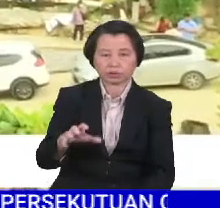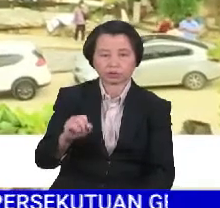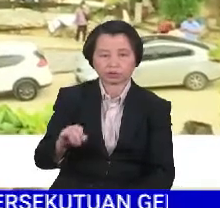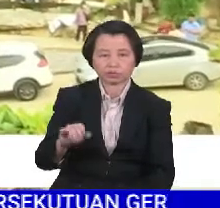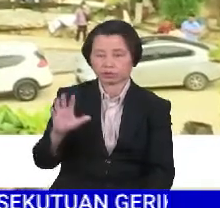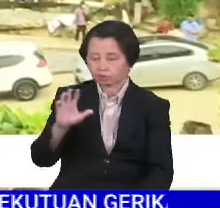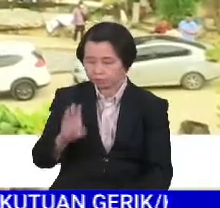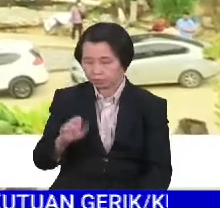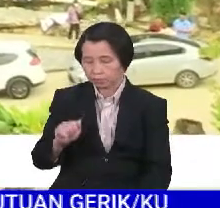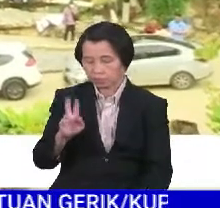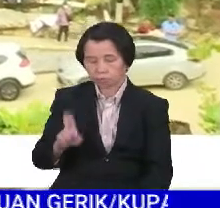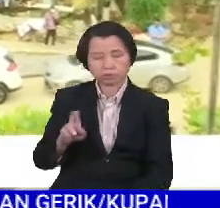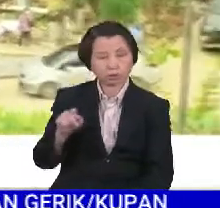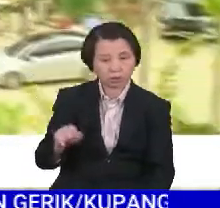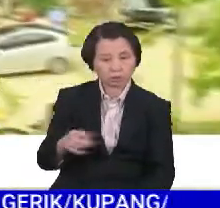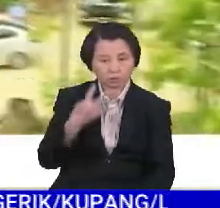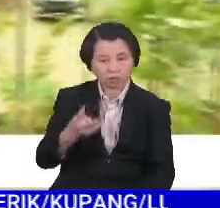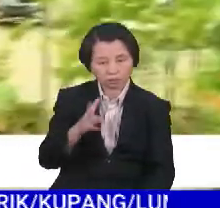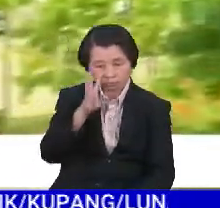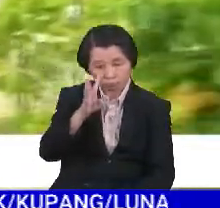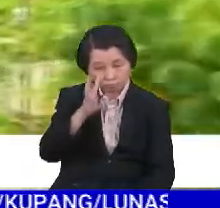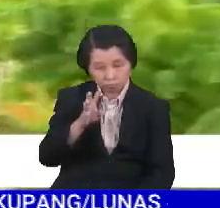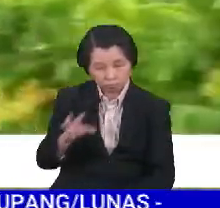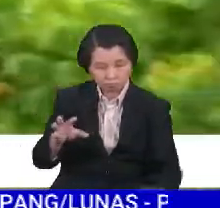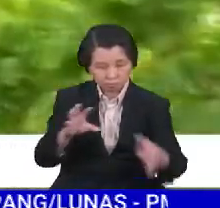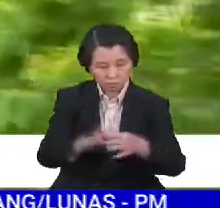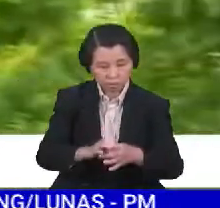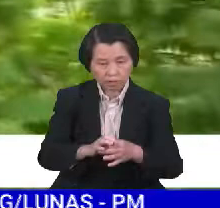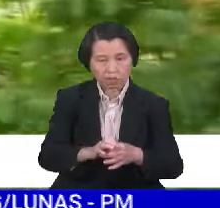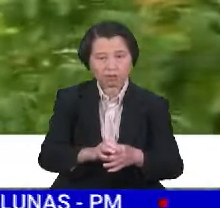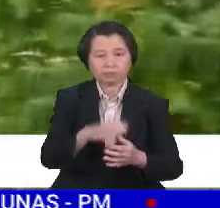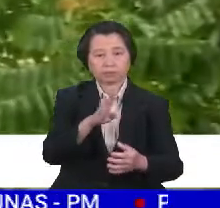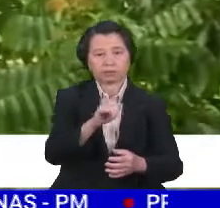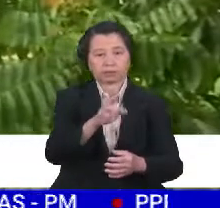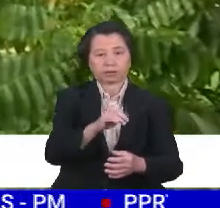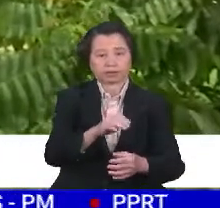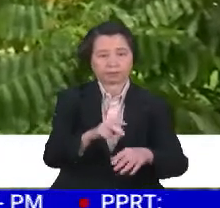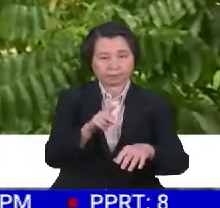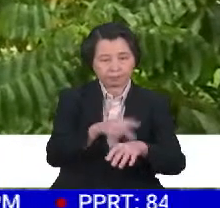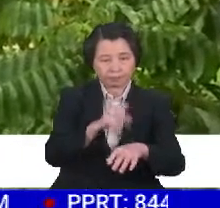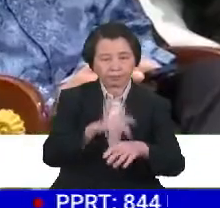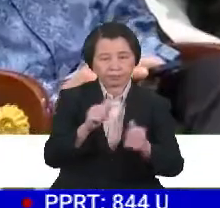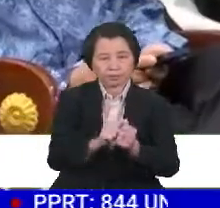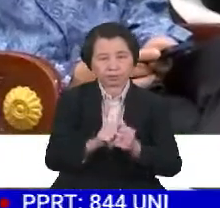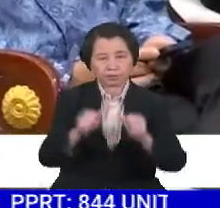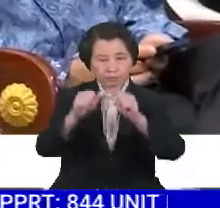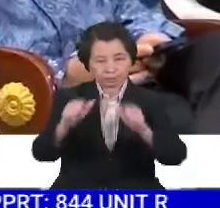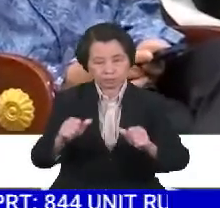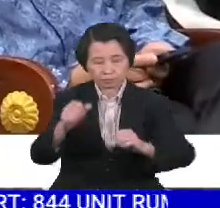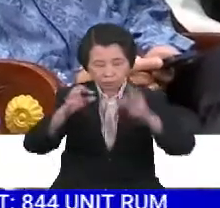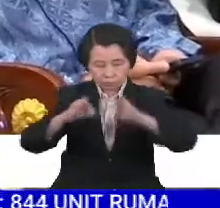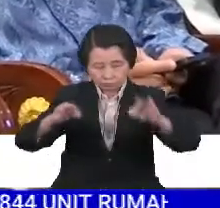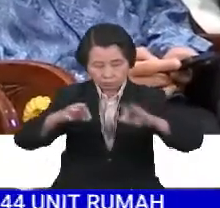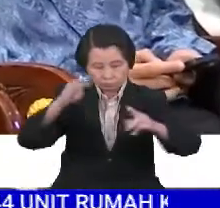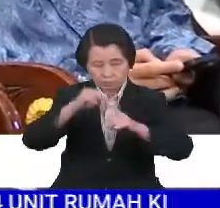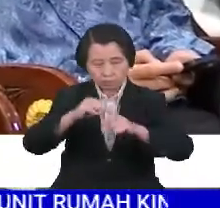dari kamar itu katanya dilihat kreatif dengan menggabungkan Buster pakai untuk dijadikan sebagai Billy penginapan dihiasi dengan